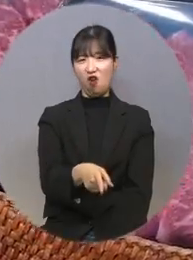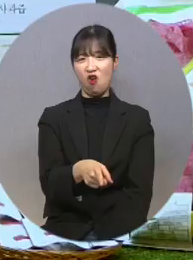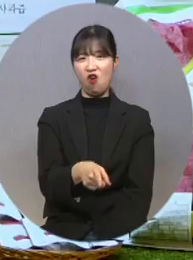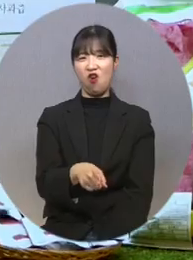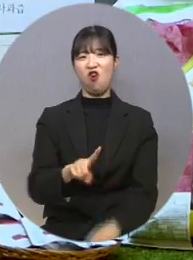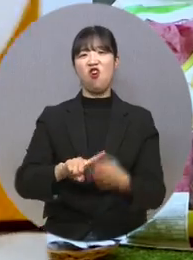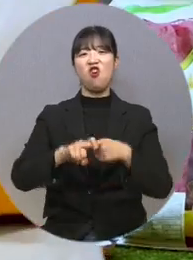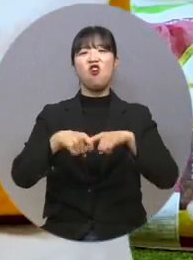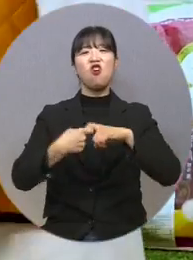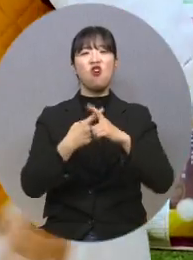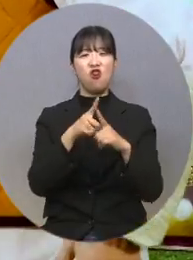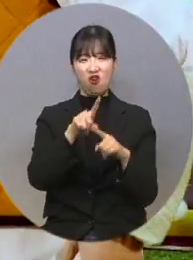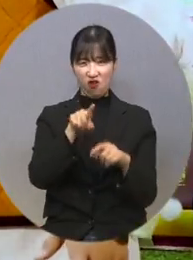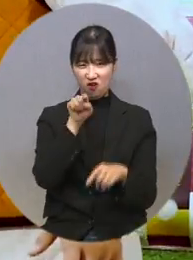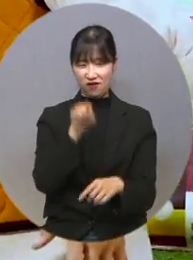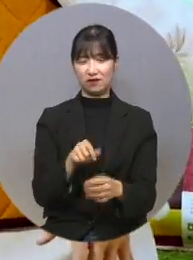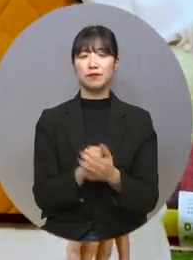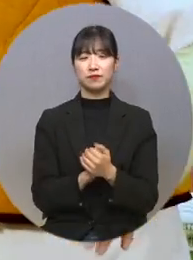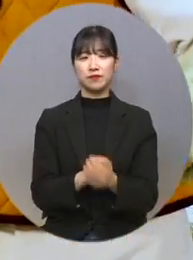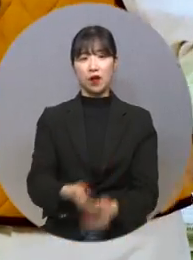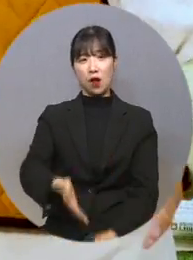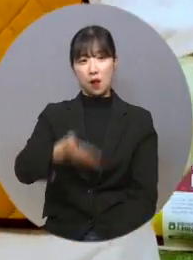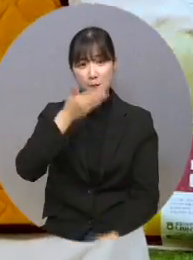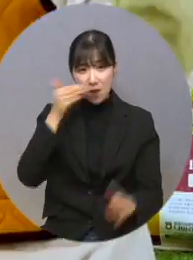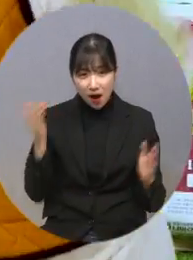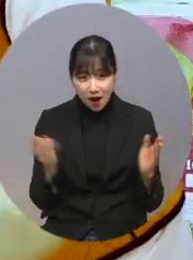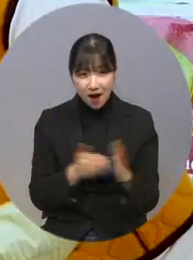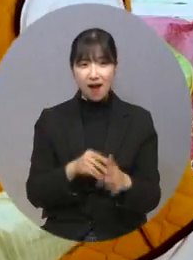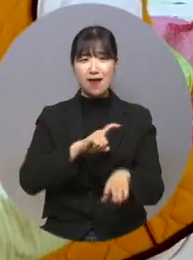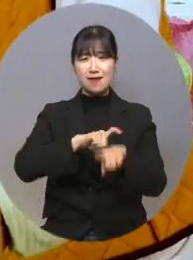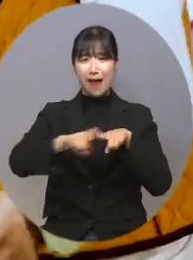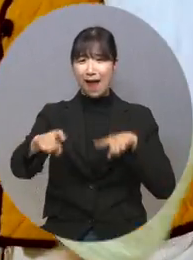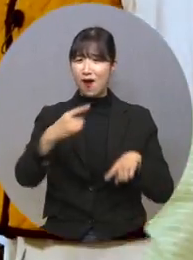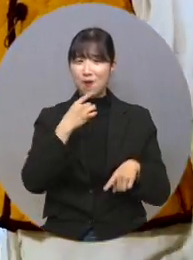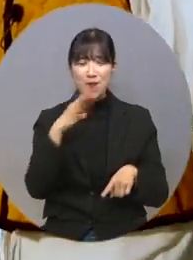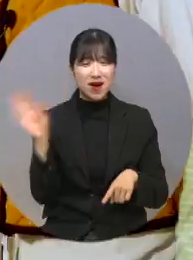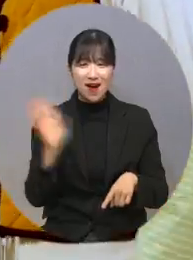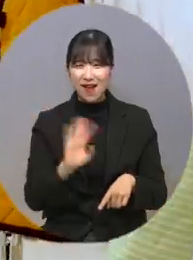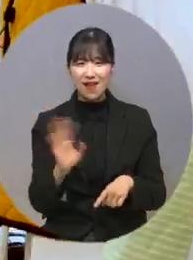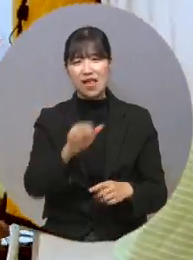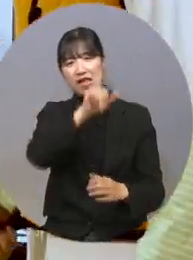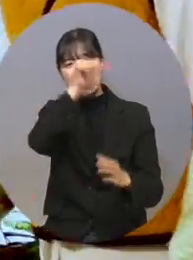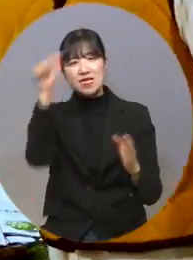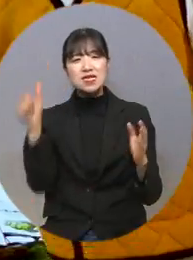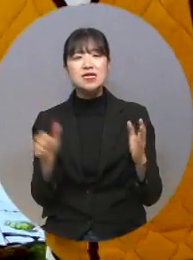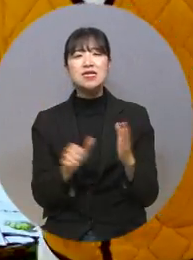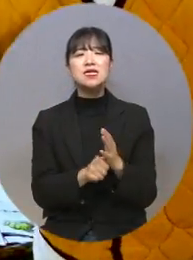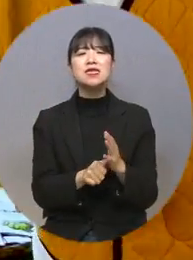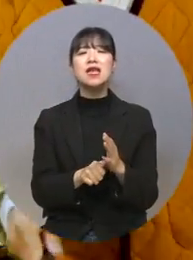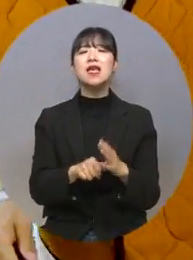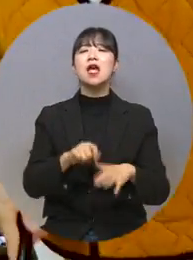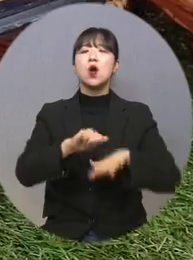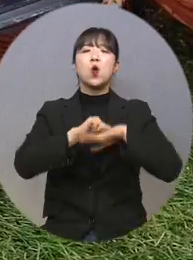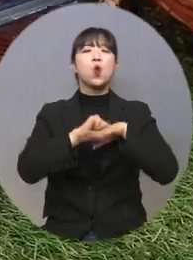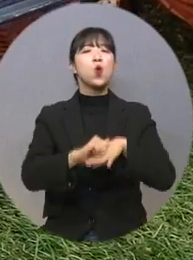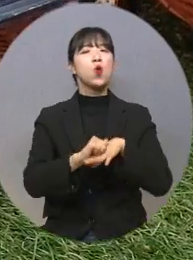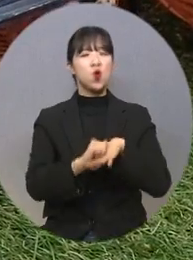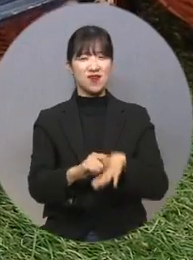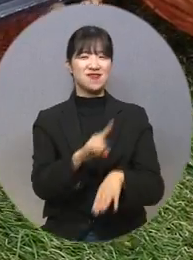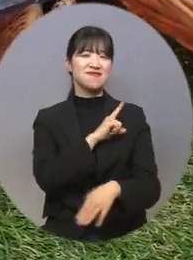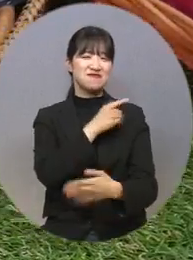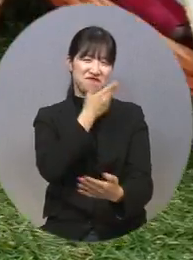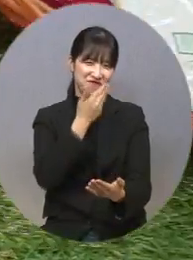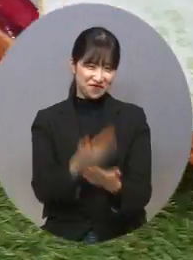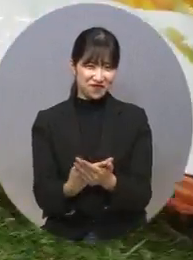장어. 야. 자, 장어 먹고 장어로도 또 힘이 부족해. 인생이 다 어디? 고기서 고기. 인생은